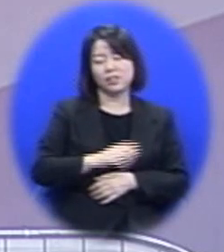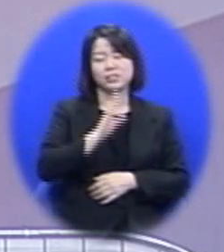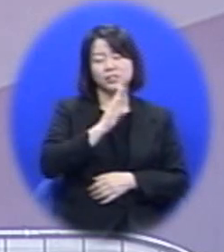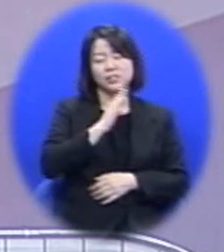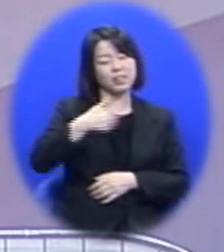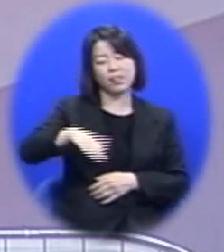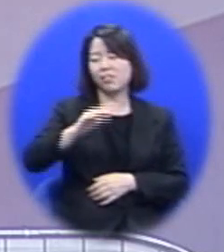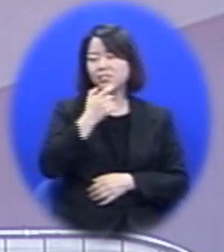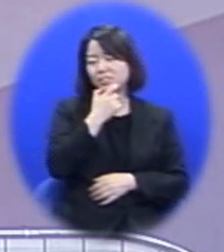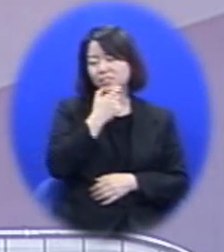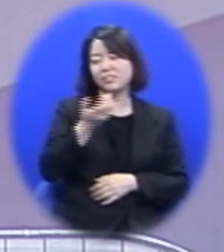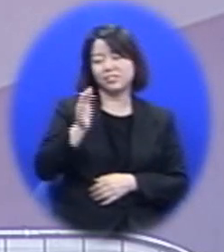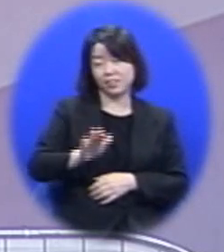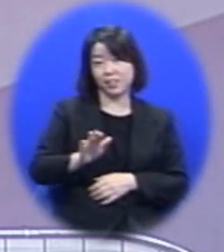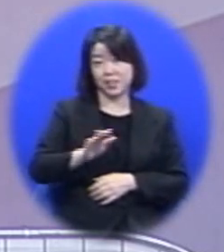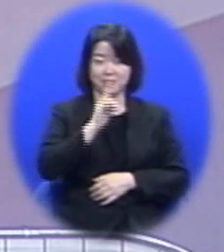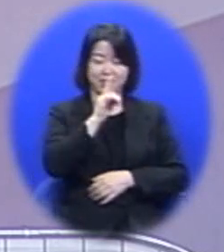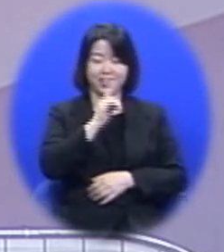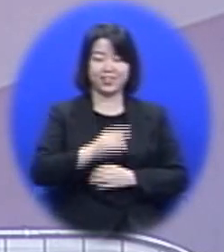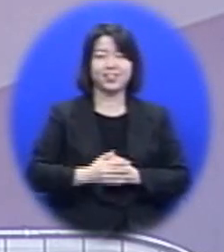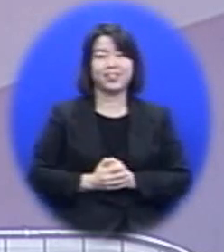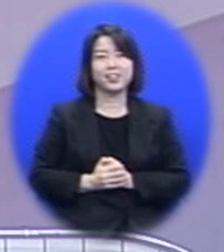싫었는데 그러더라고요.